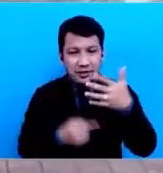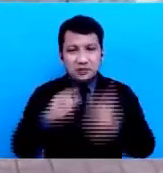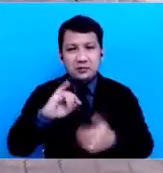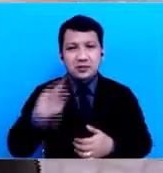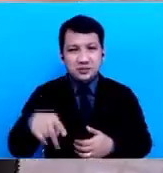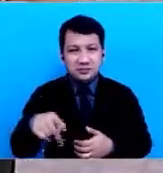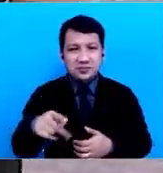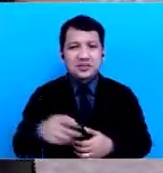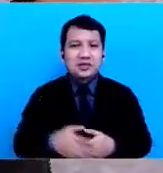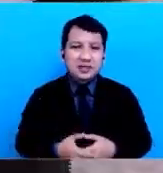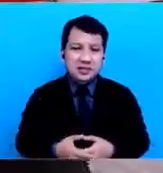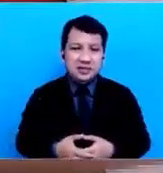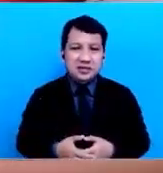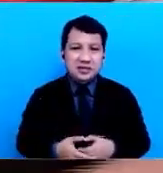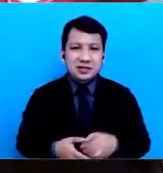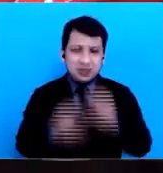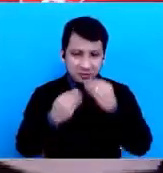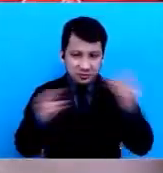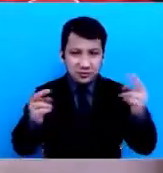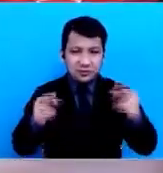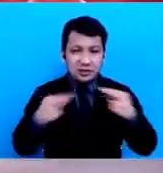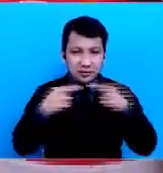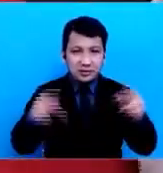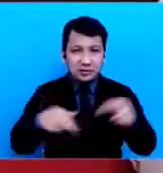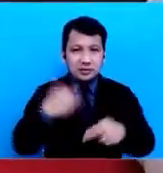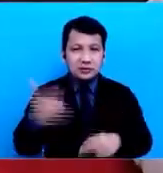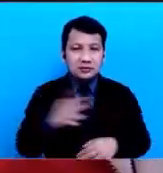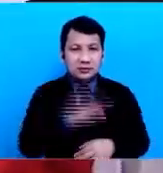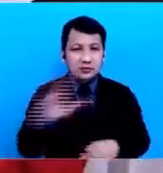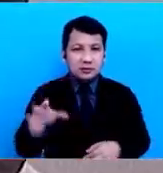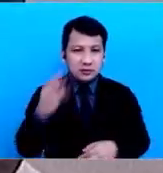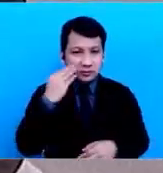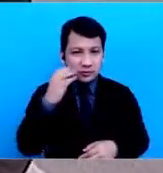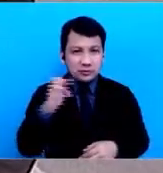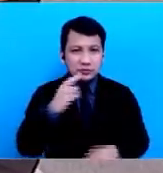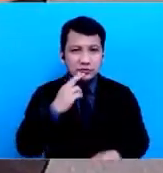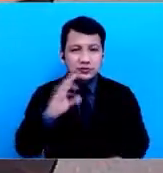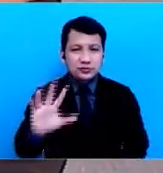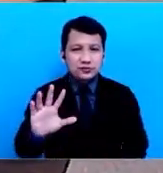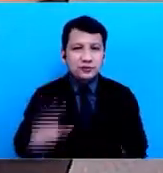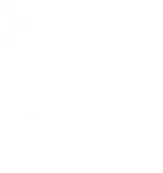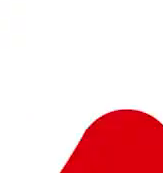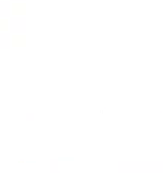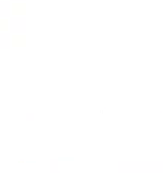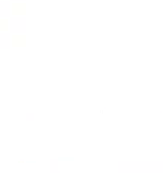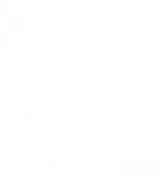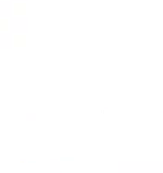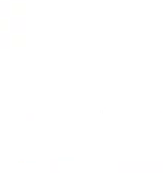ito. Nagbabalita mula sa Frontline, Marian Enriquez, News 5.